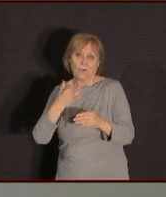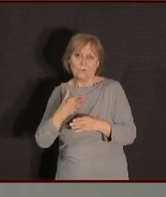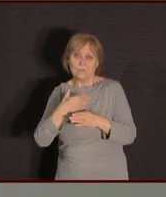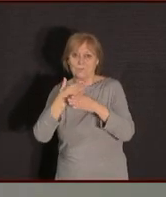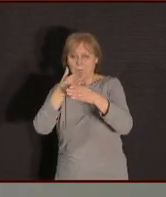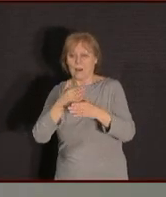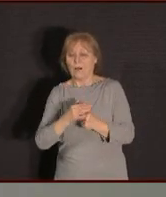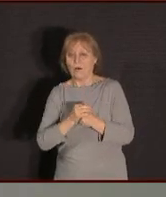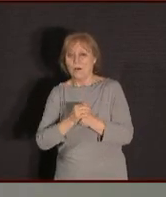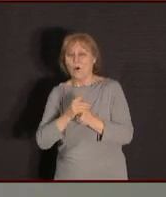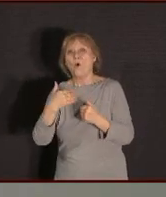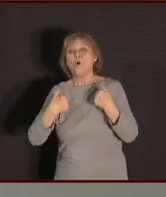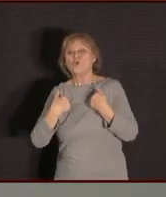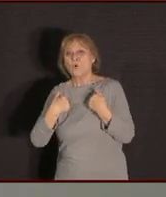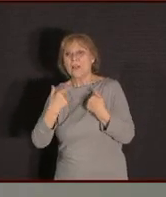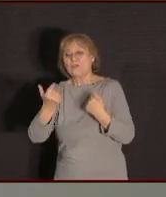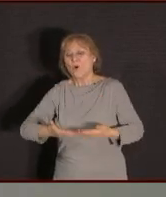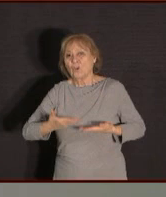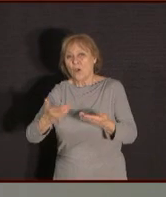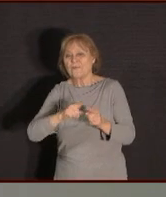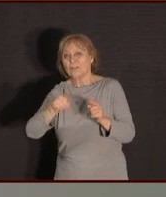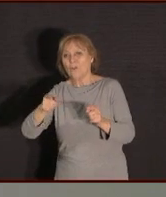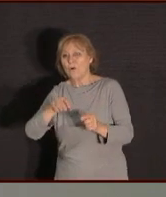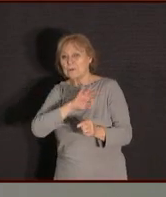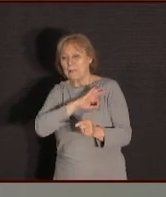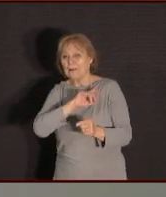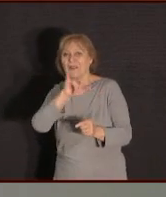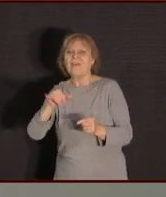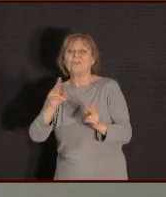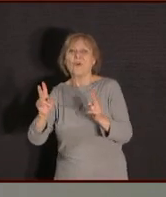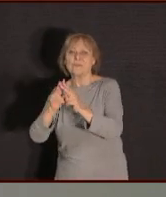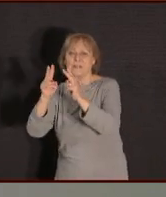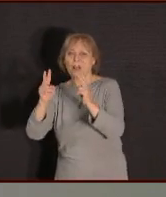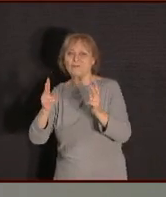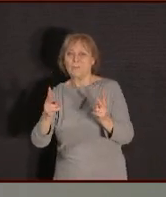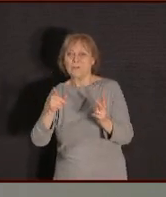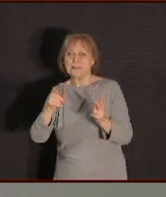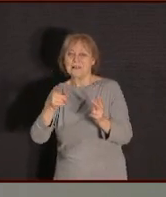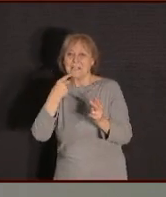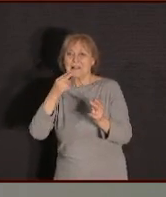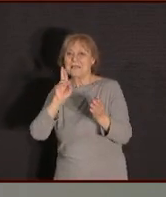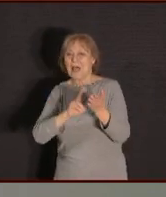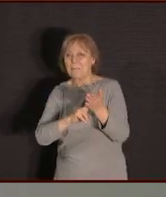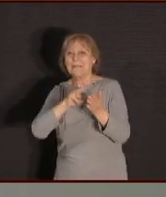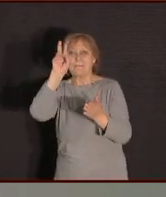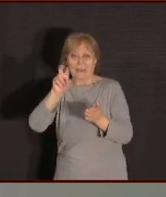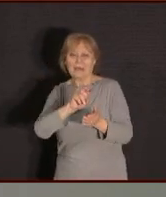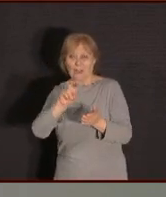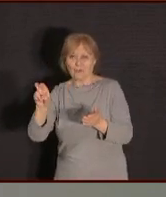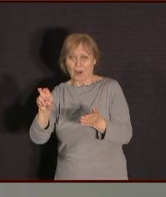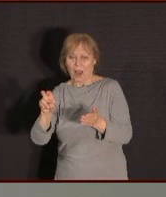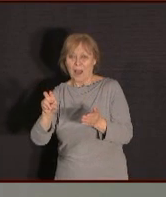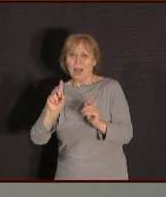V življenju se od rojstva do smrti vedno srečamo z tem znamenjem križa. Kaj vam